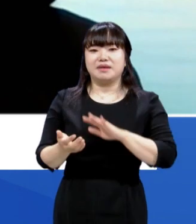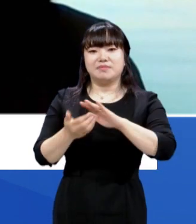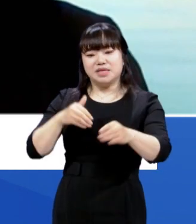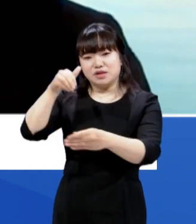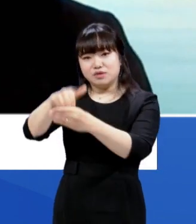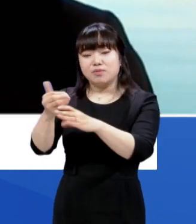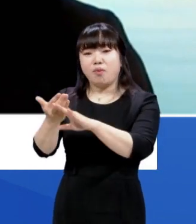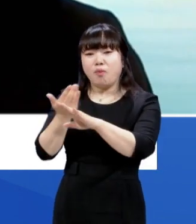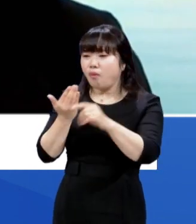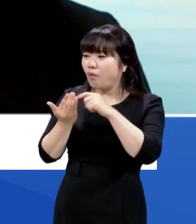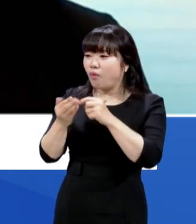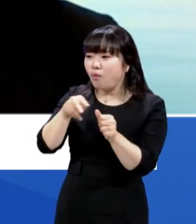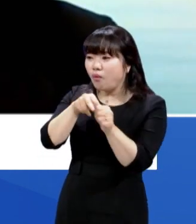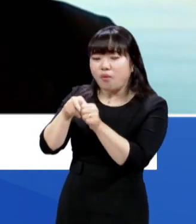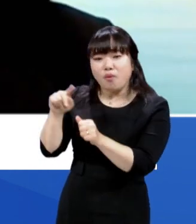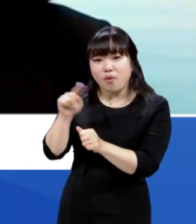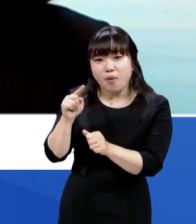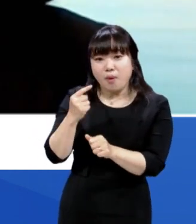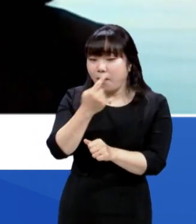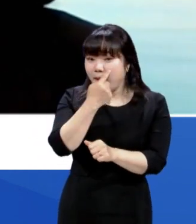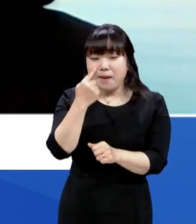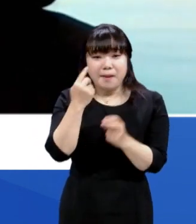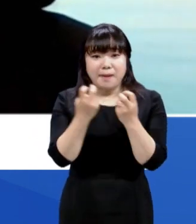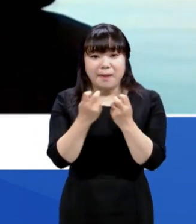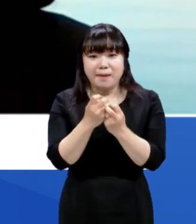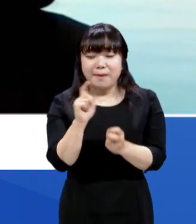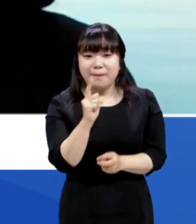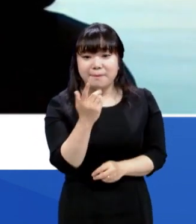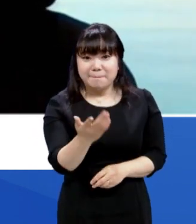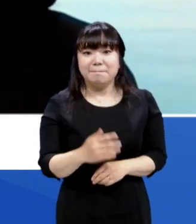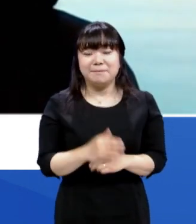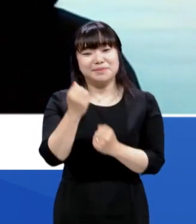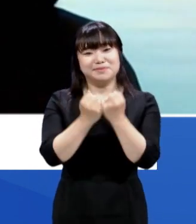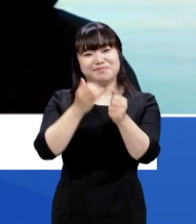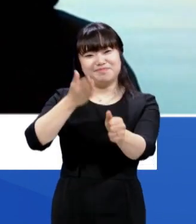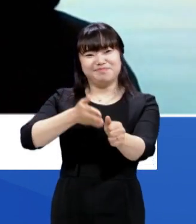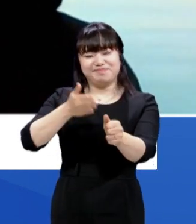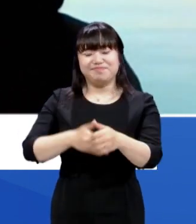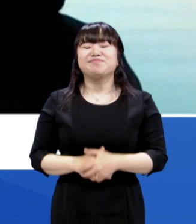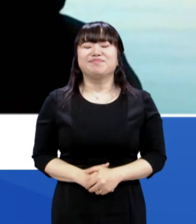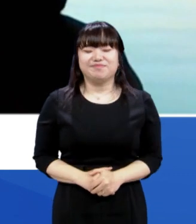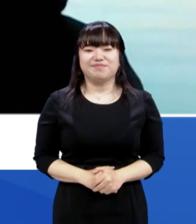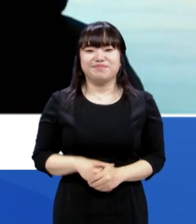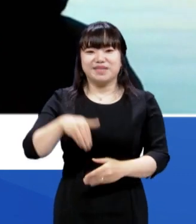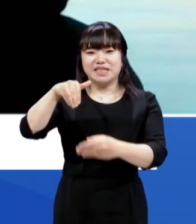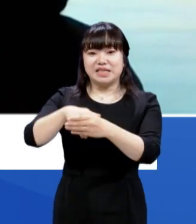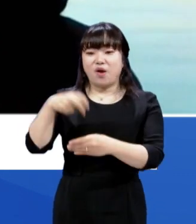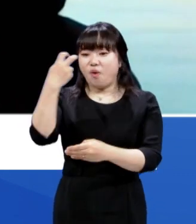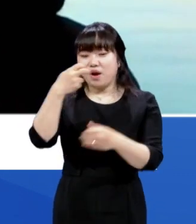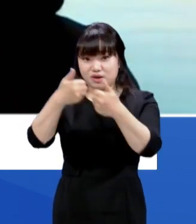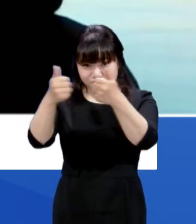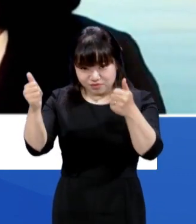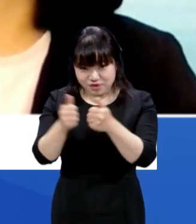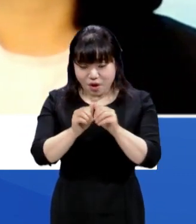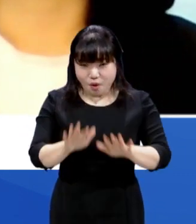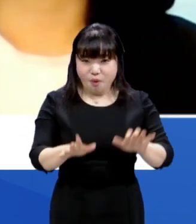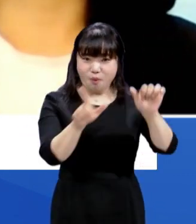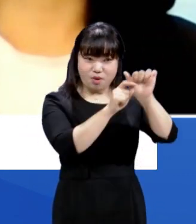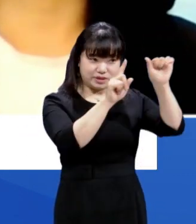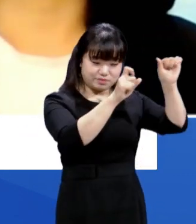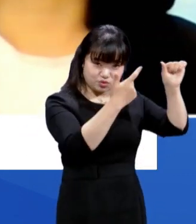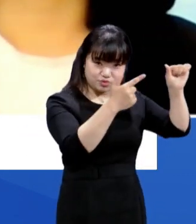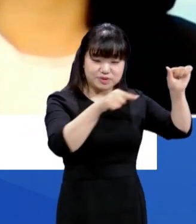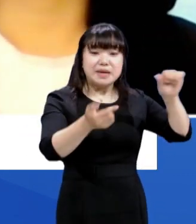안내 받을 수 있는 정보도 있다고 들었습니다 설명을 좀 해주시죠 저희 선거관리 위원회 에서는 5월 16일부터